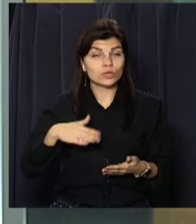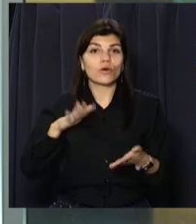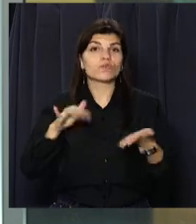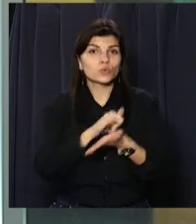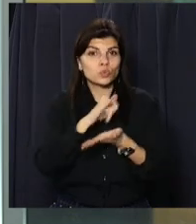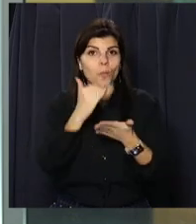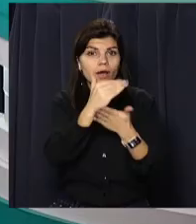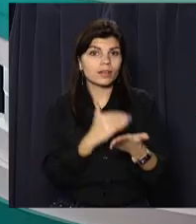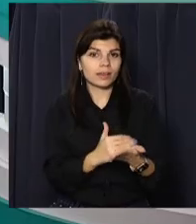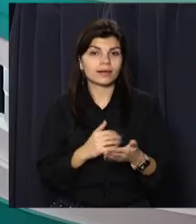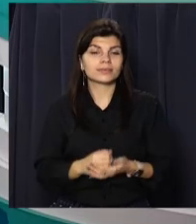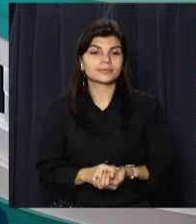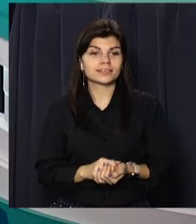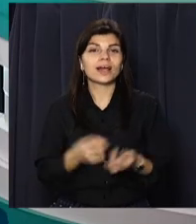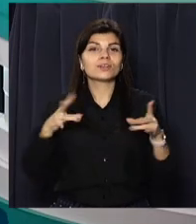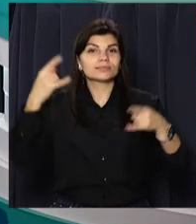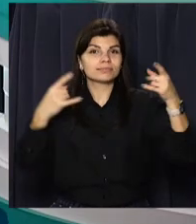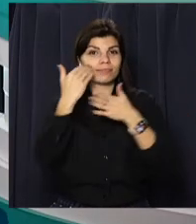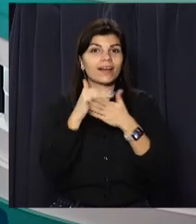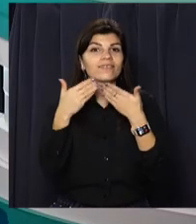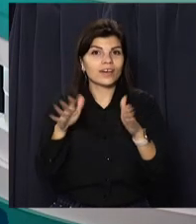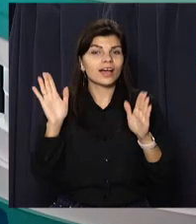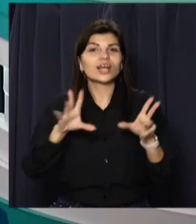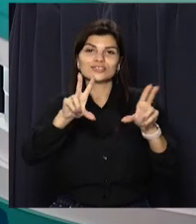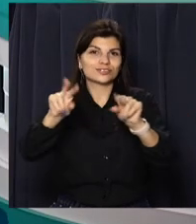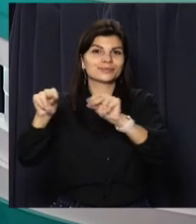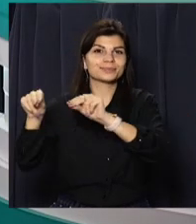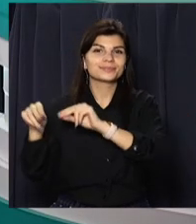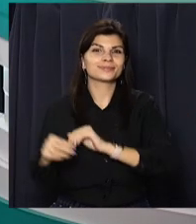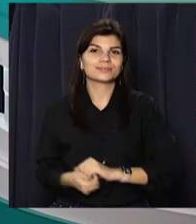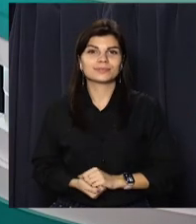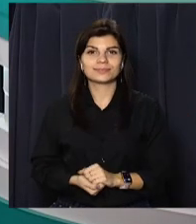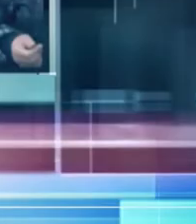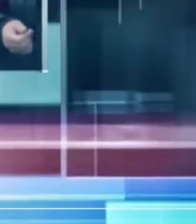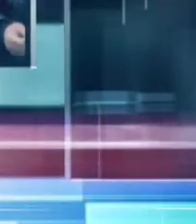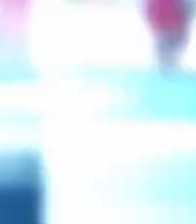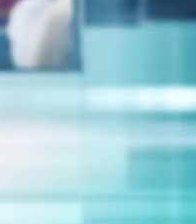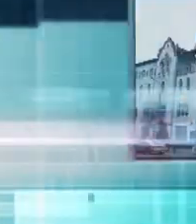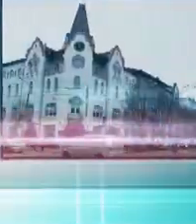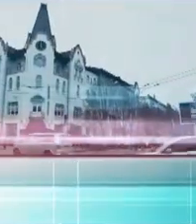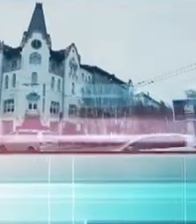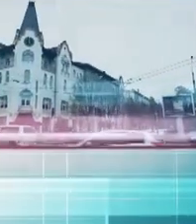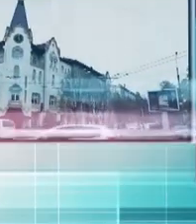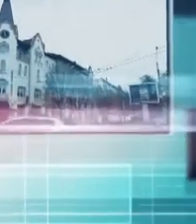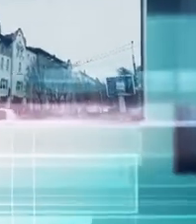на YouTube-каналі. Залишайтесь відкритим і хай щастить! Thank you.